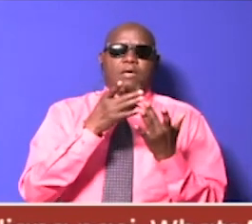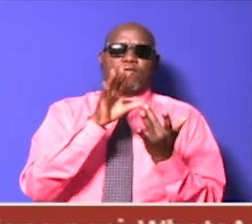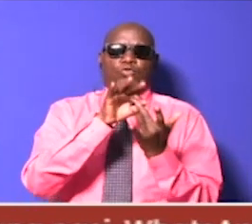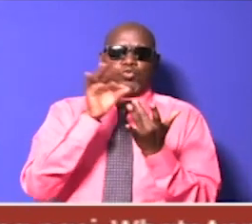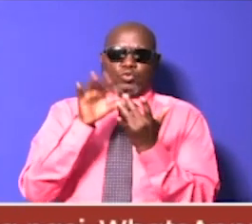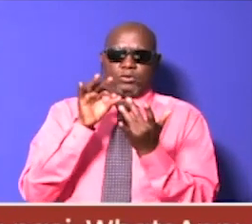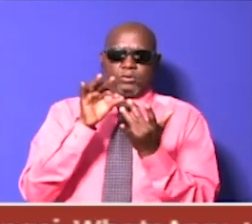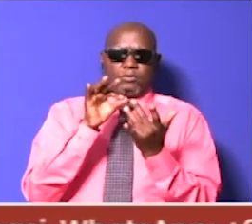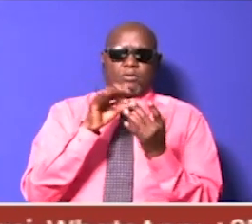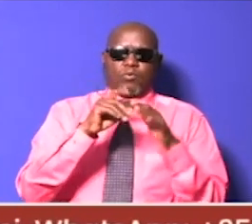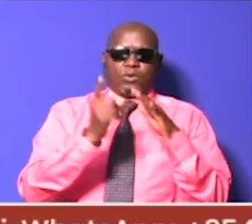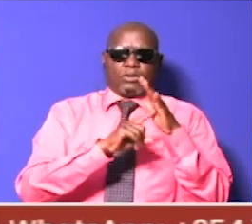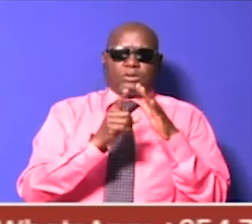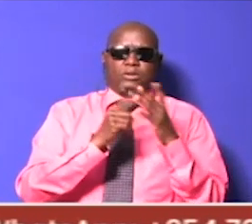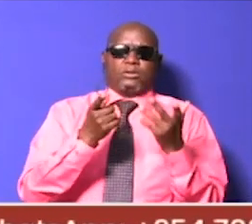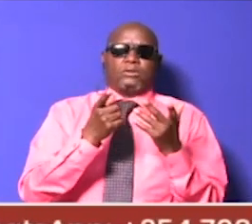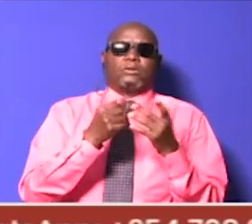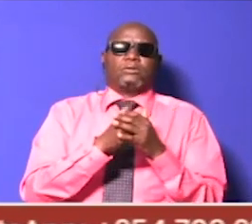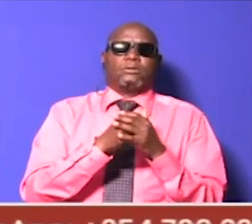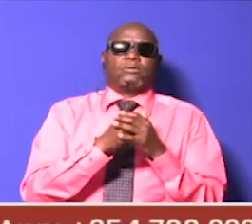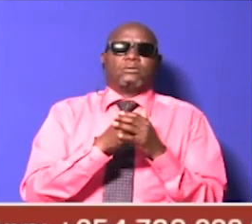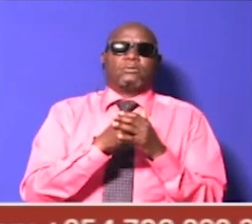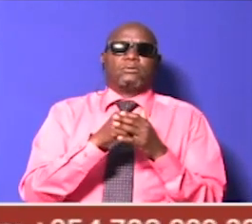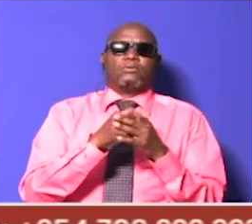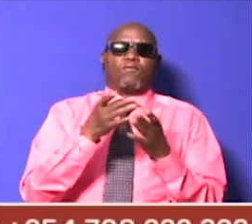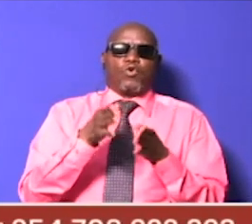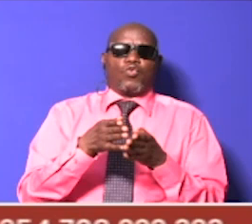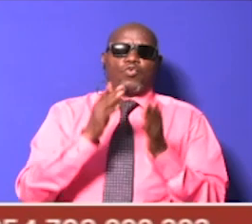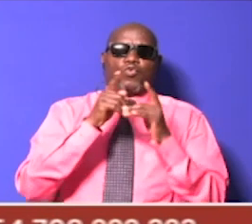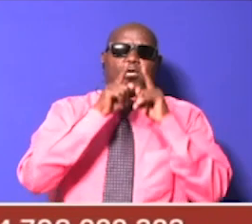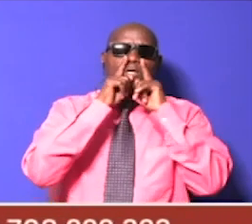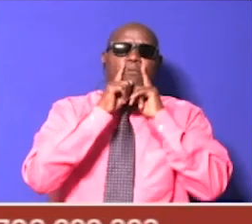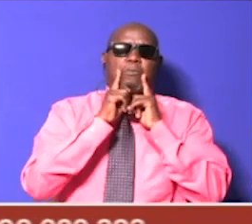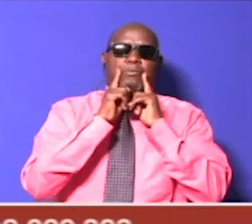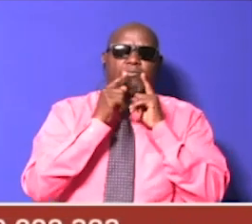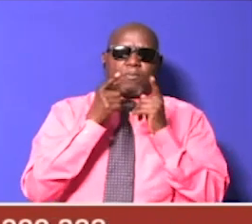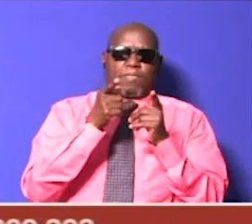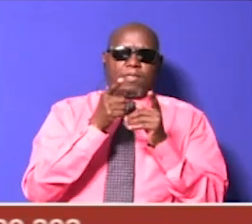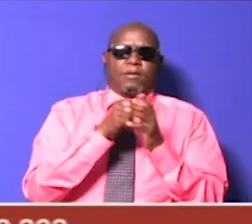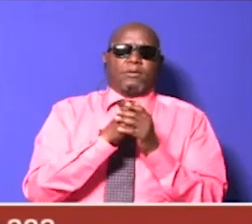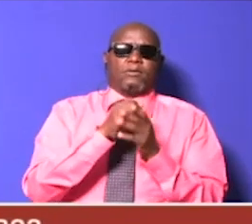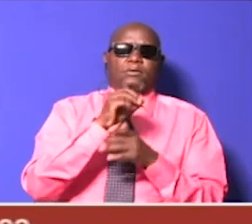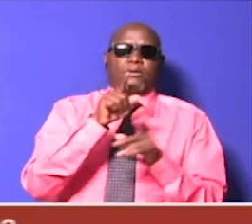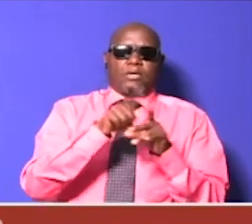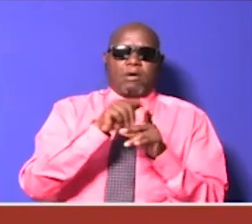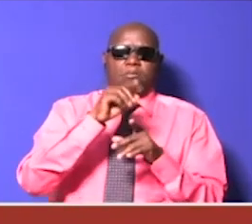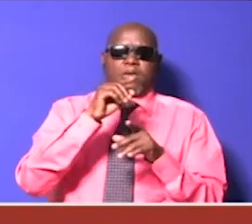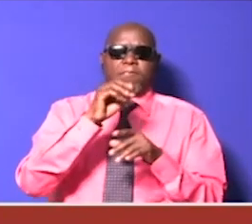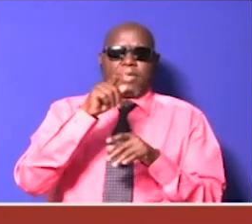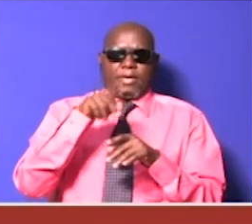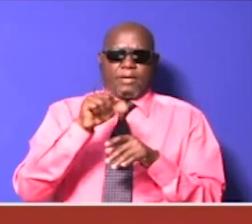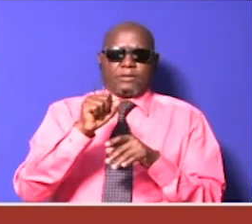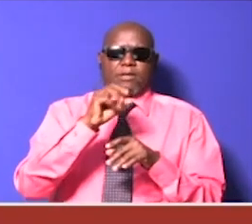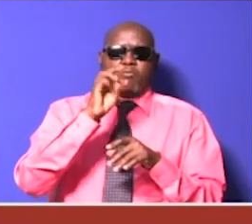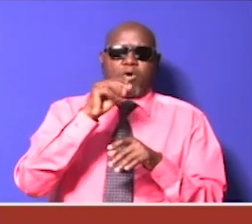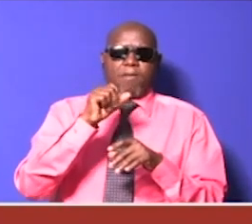Kulingana na waziri wa barabara na uchukuzi Kipchumba Murkomen na mwenyekiti wa Skyward Express Kapteni Mohamed Abdi, hatua hiyo itakuza